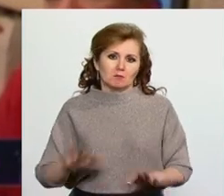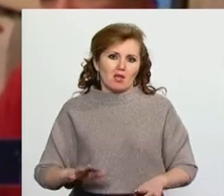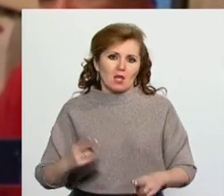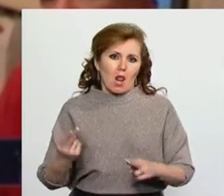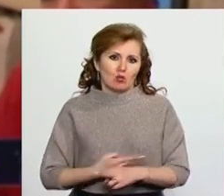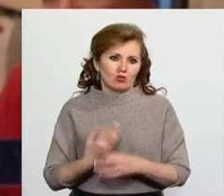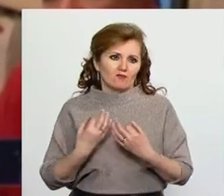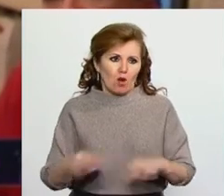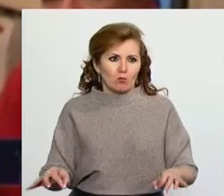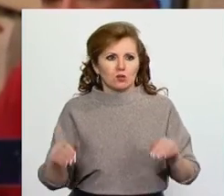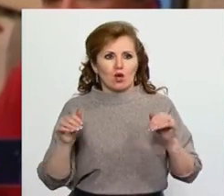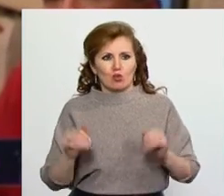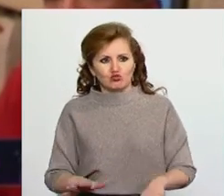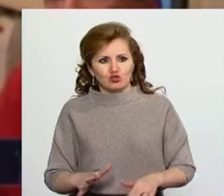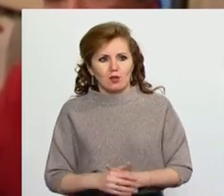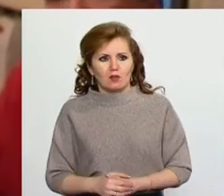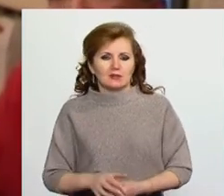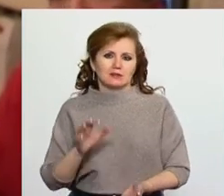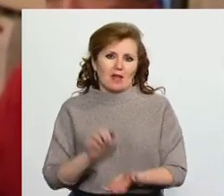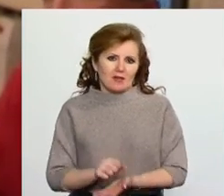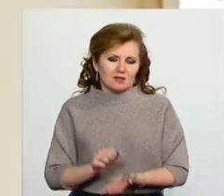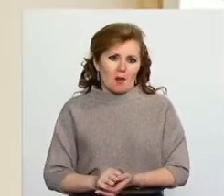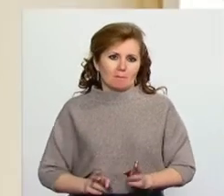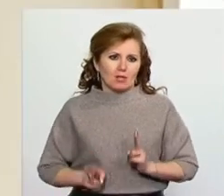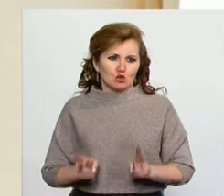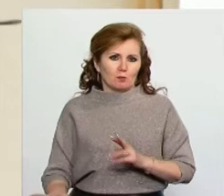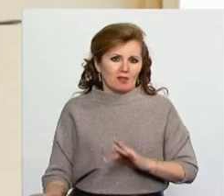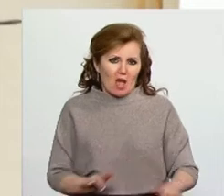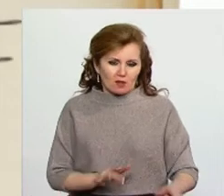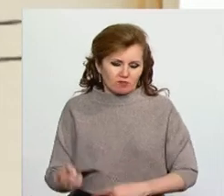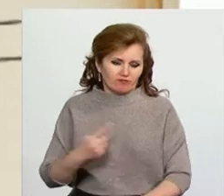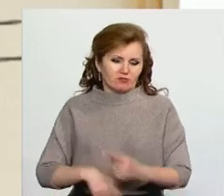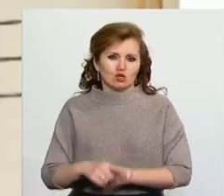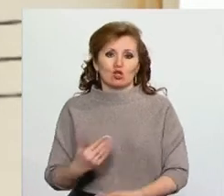решил заняться преступной деятельностью.